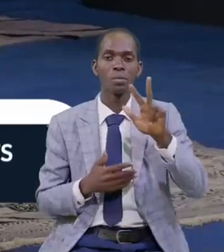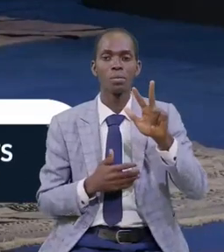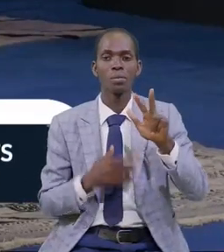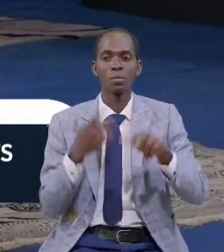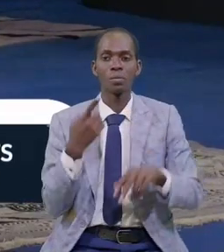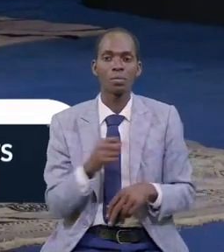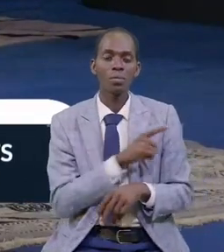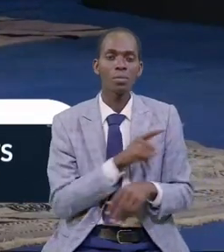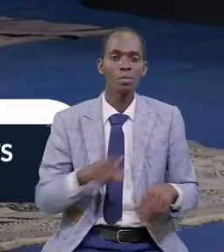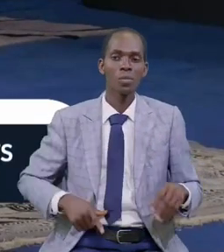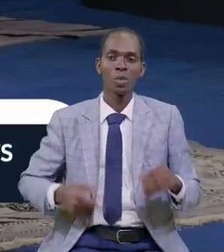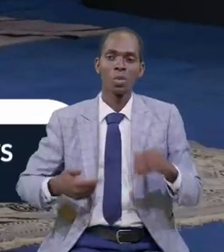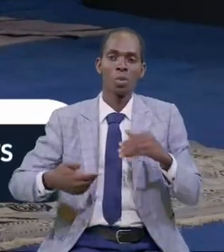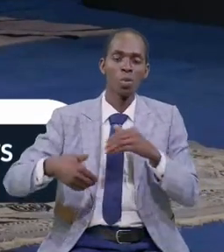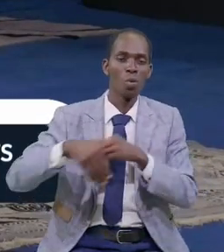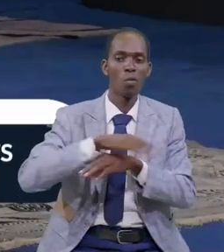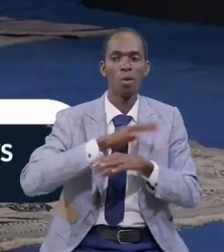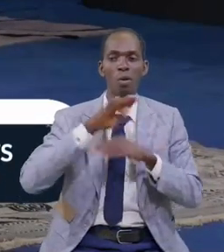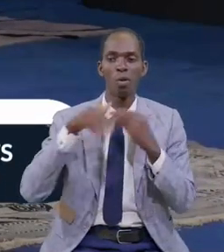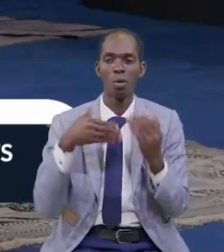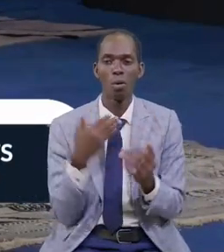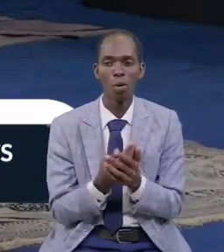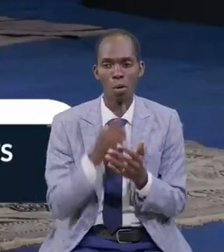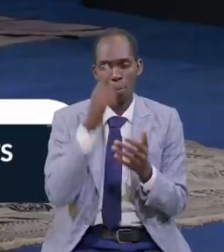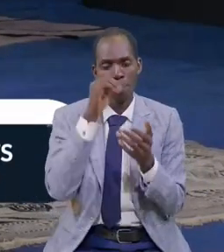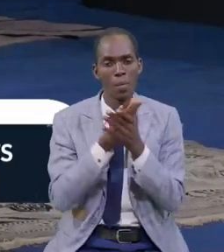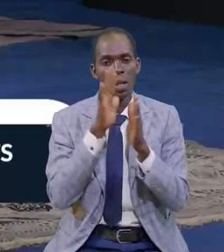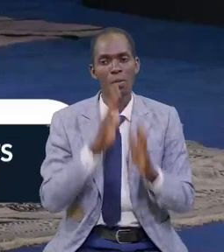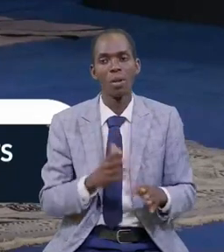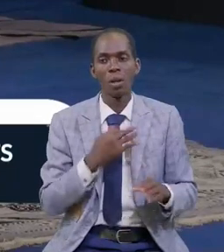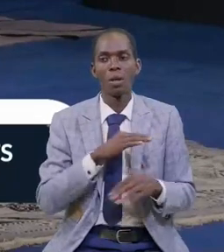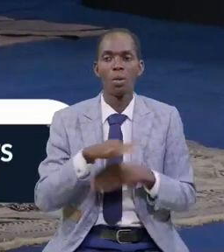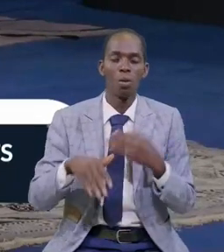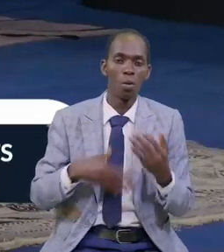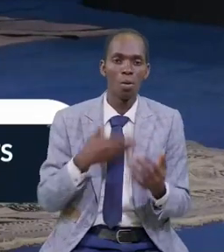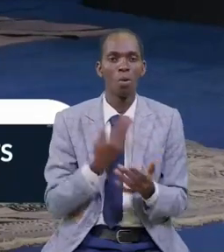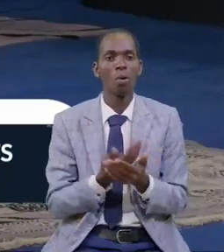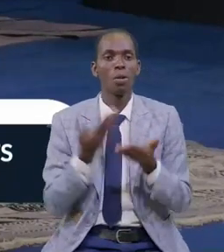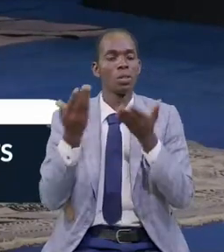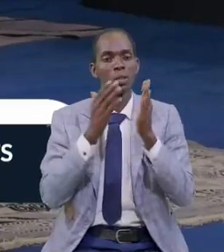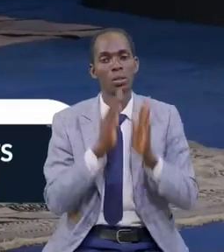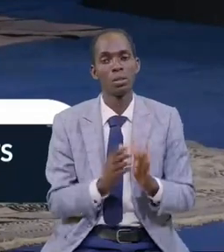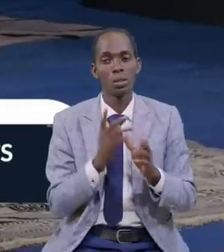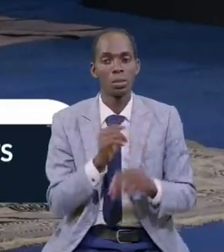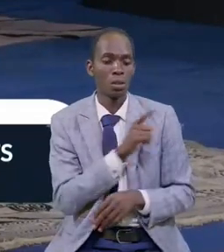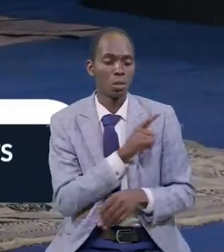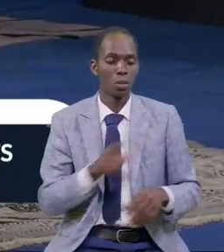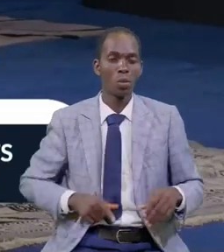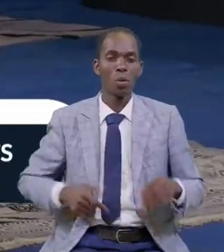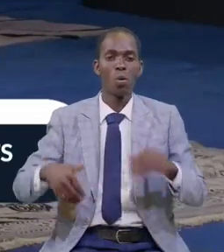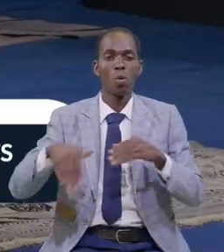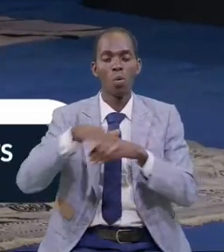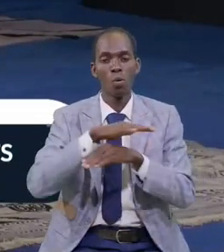Seigneur de tous les saints et de tous les sujets le Seigneur de tous les